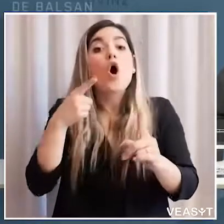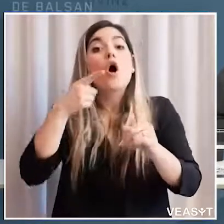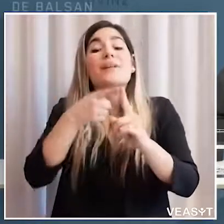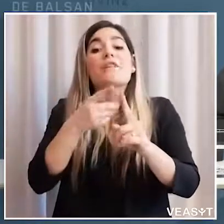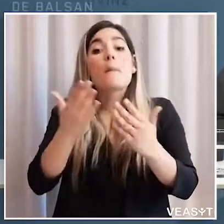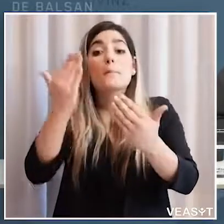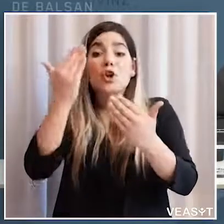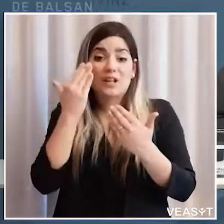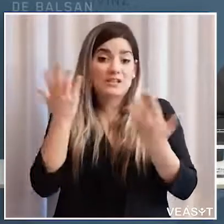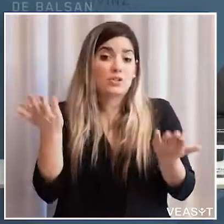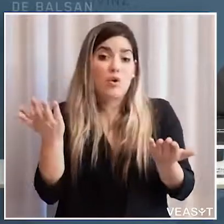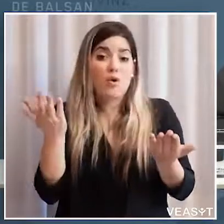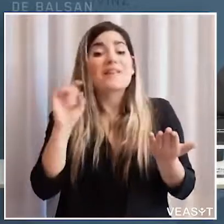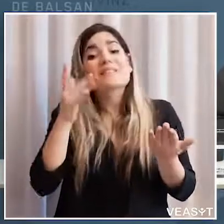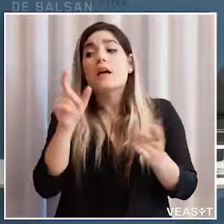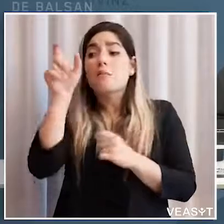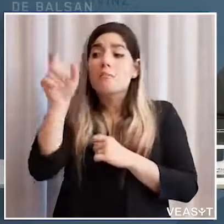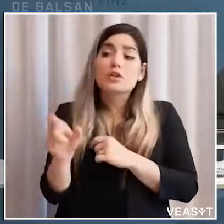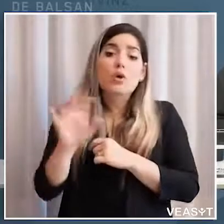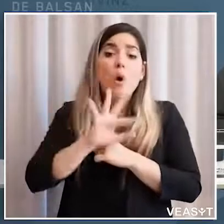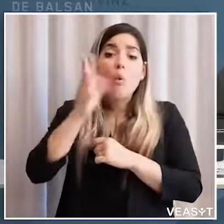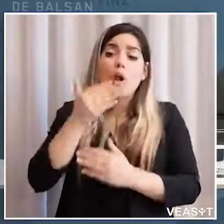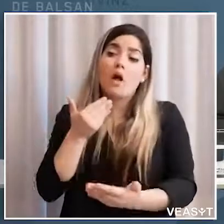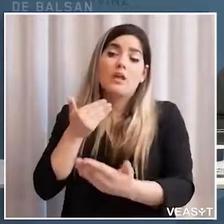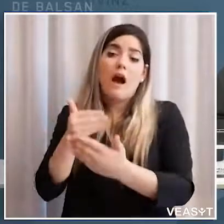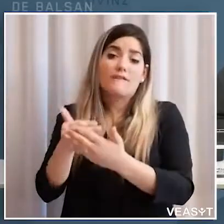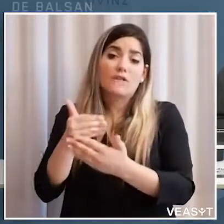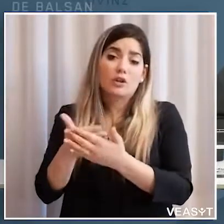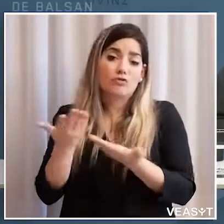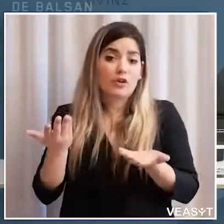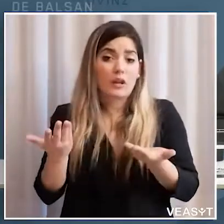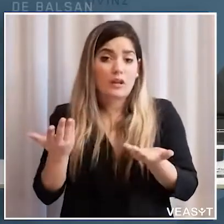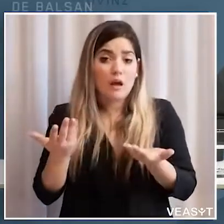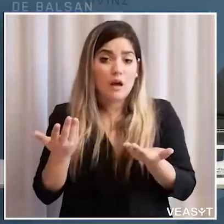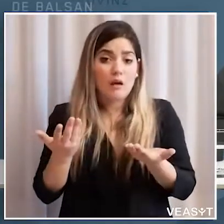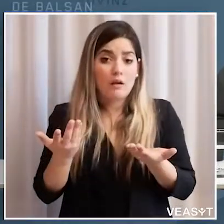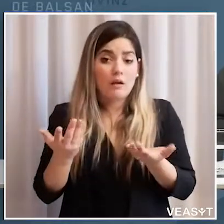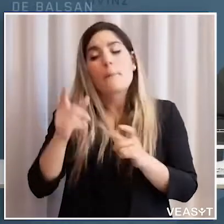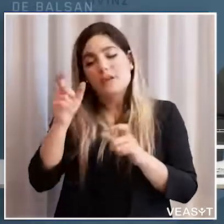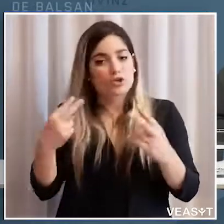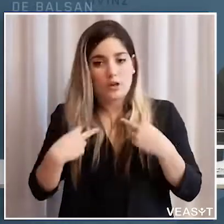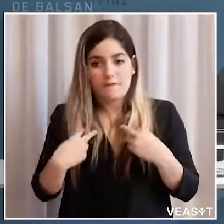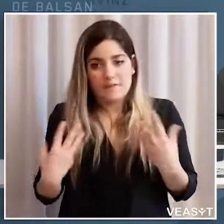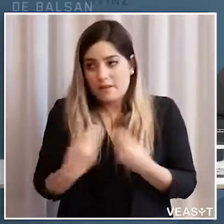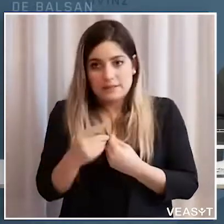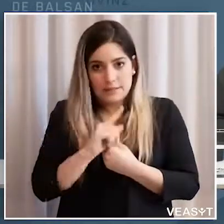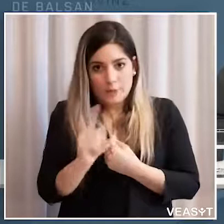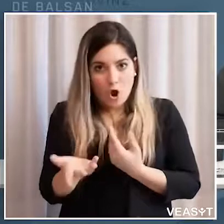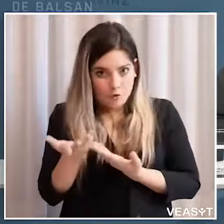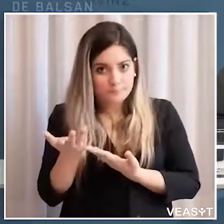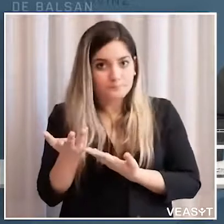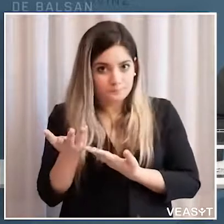per proteggersi quando si ci si avvicina altre persone che non convivono